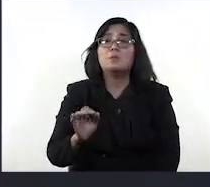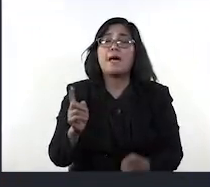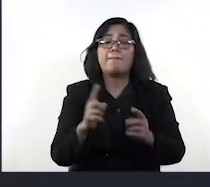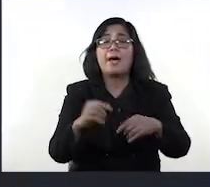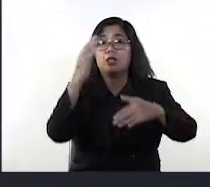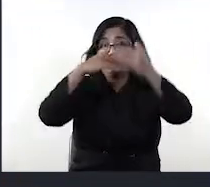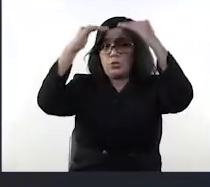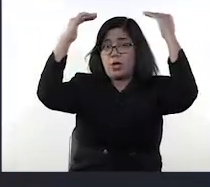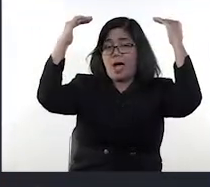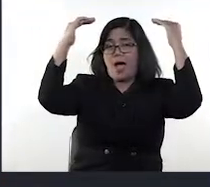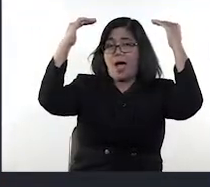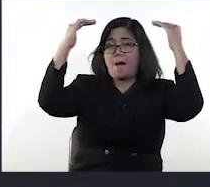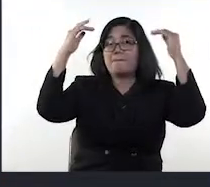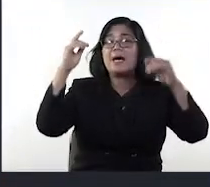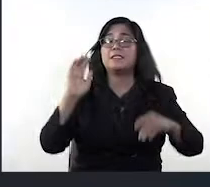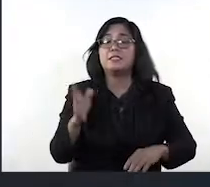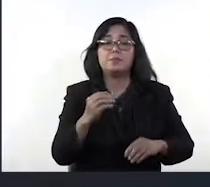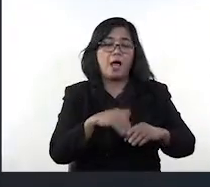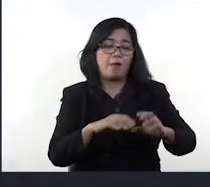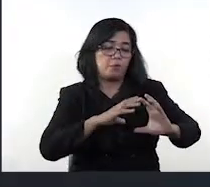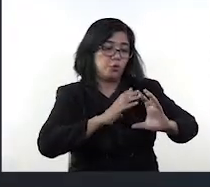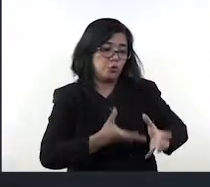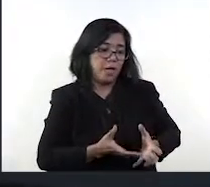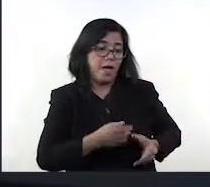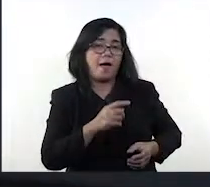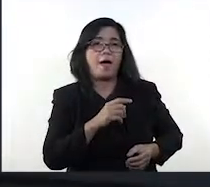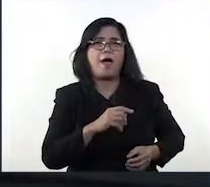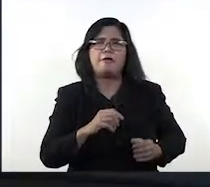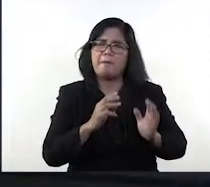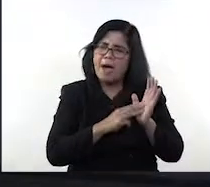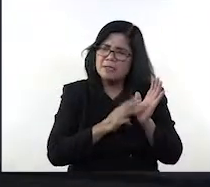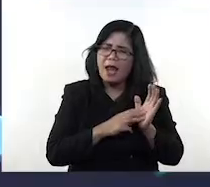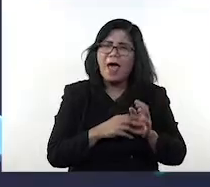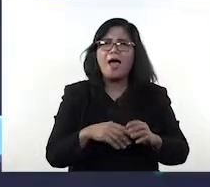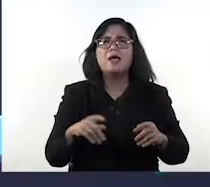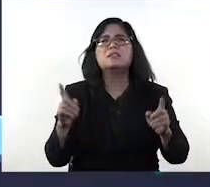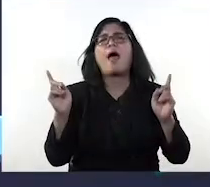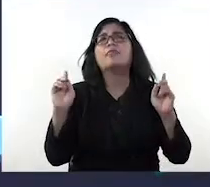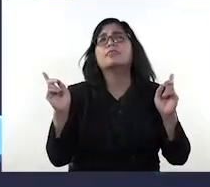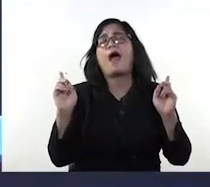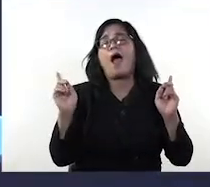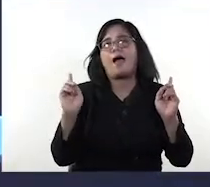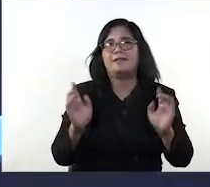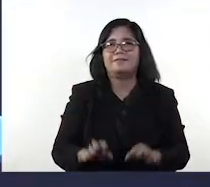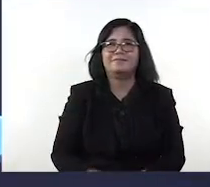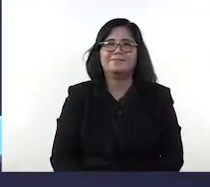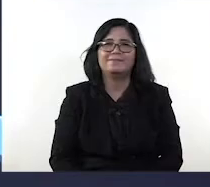surga kita masih hidup di dunia tertantang re pergumulan Santai aja Bro